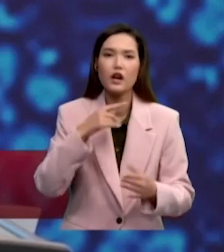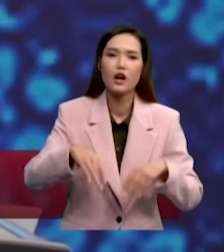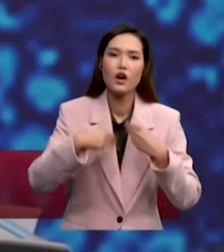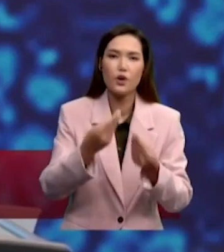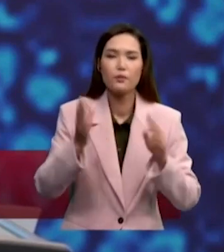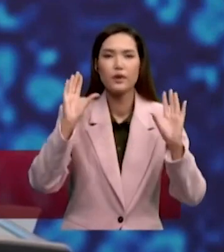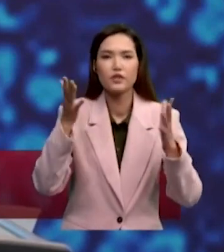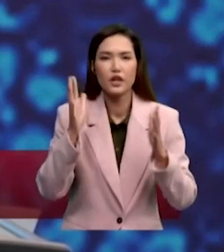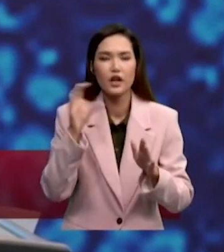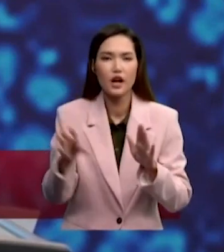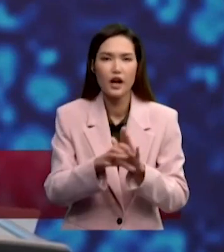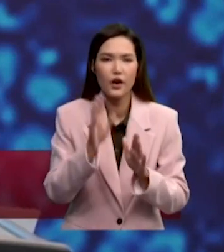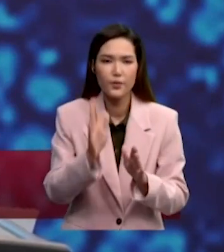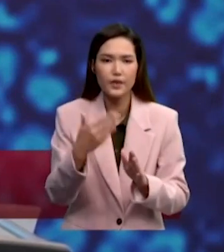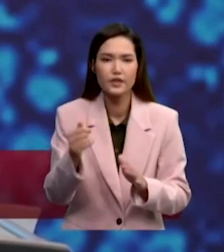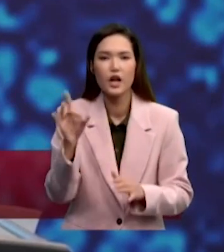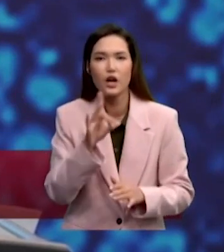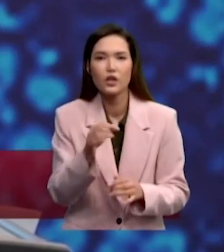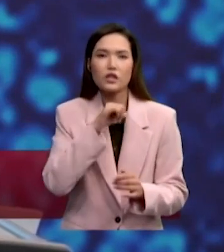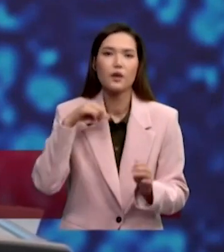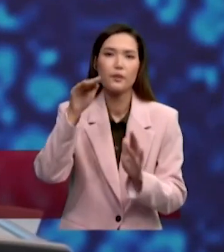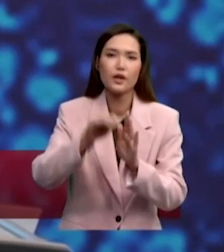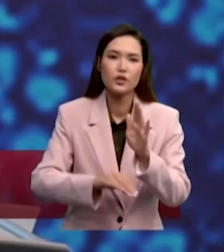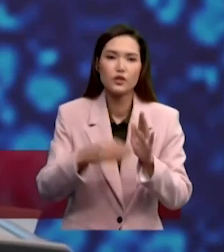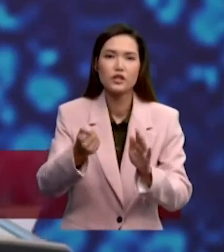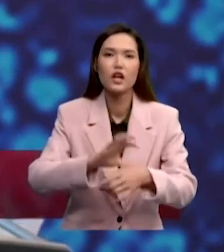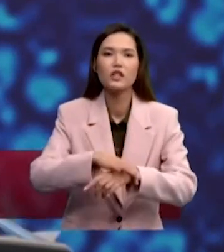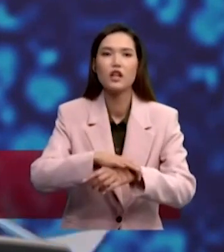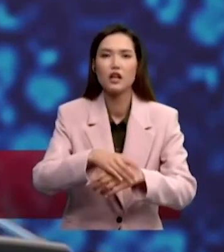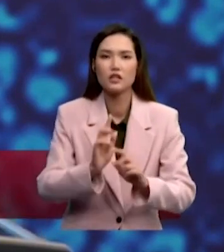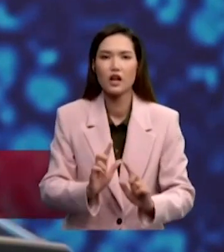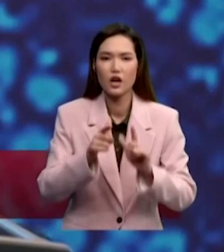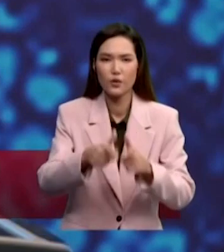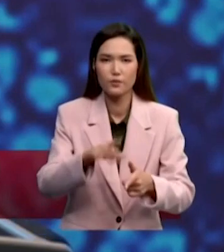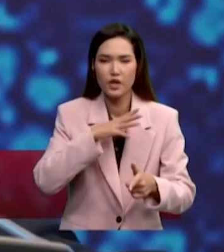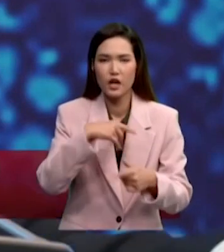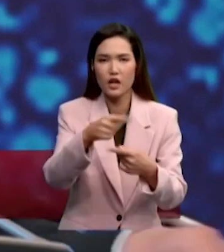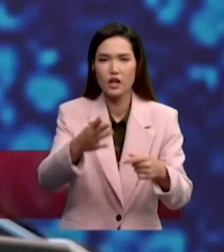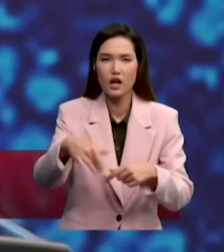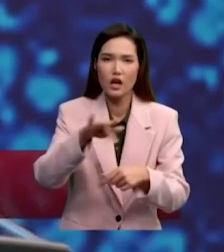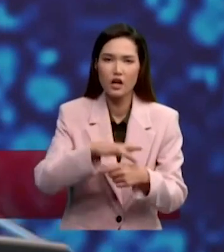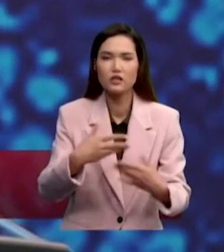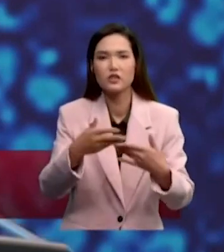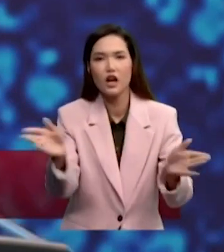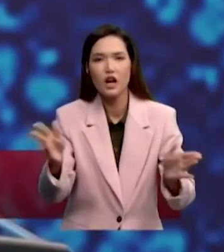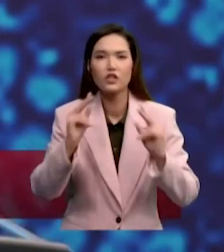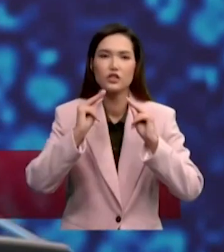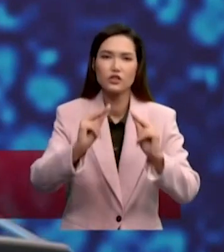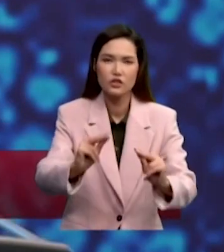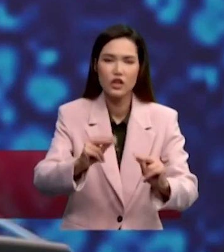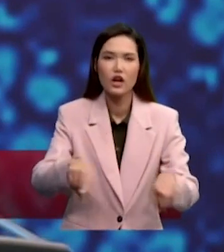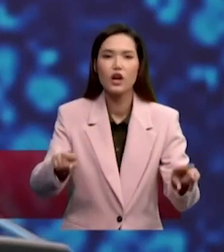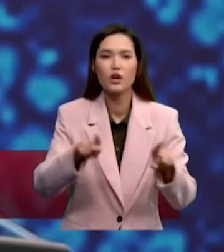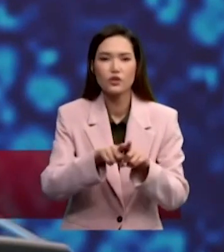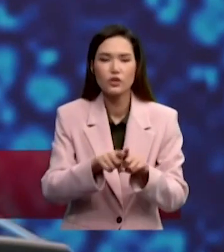Жизақ облысында болды. Ал белсенділігі ең төмен көрсеткіш Ташкентте тіркелді. Жалпы саяси науқан ашықтық, еркіндік және әділеттілік